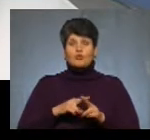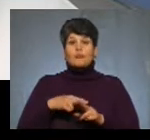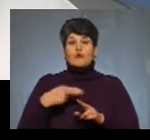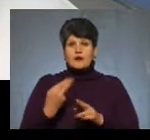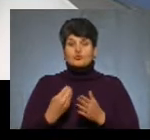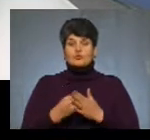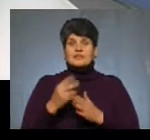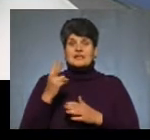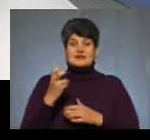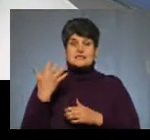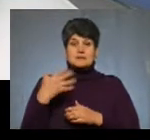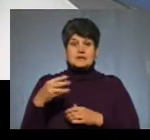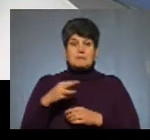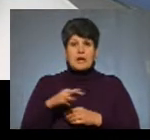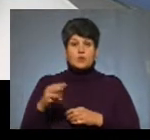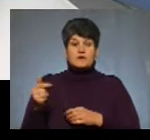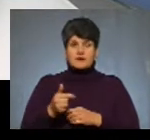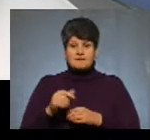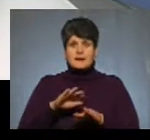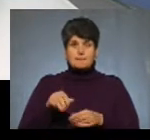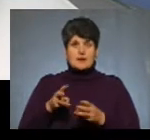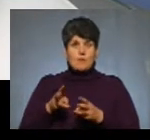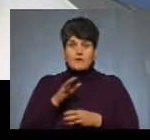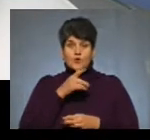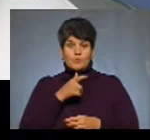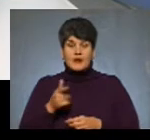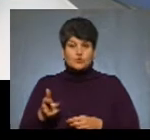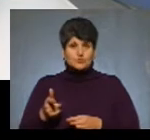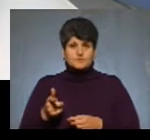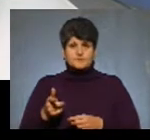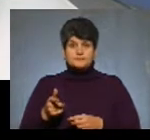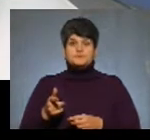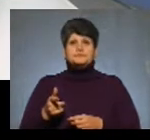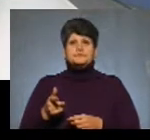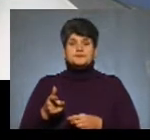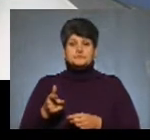бюджету 250 мільйонів гривень після опалювального періоду.